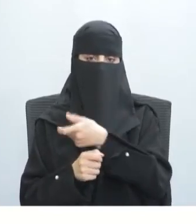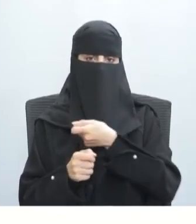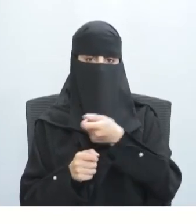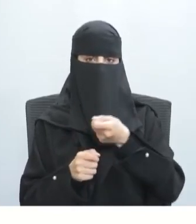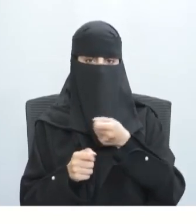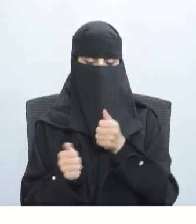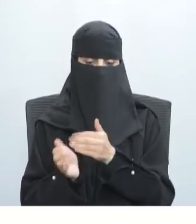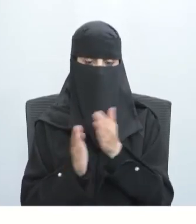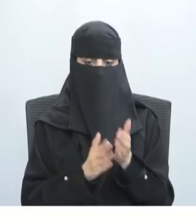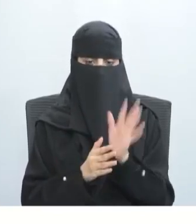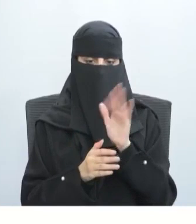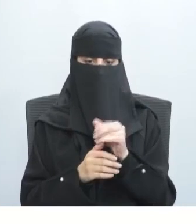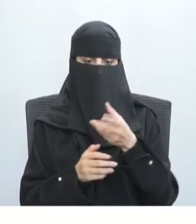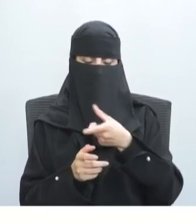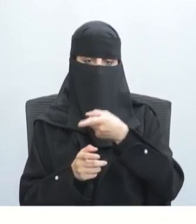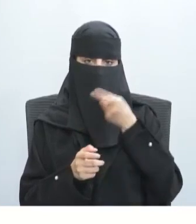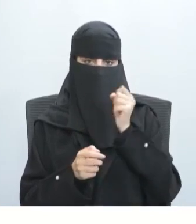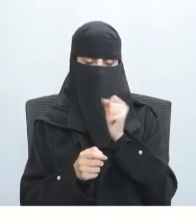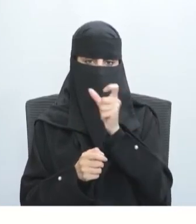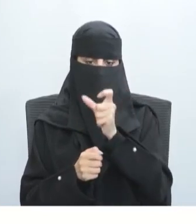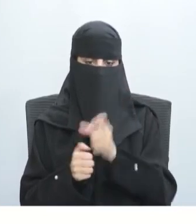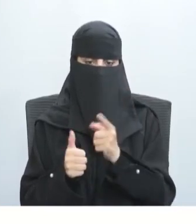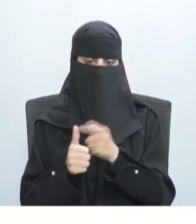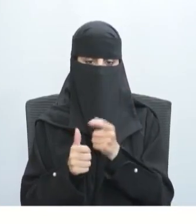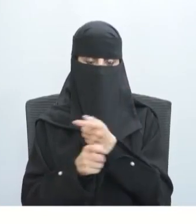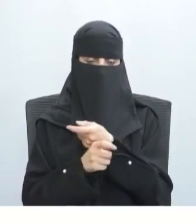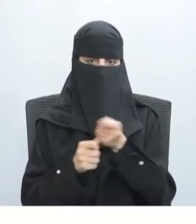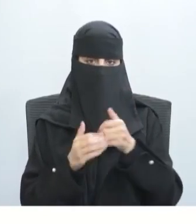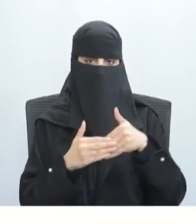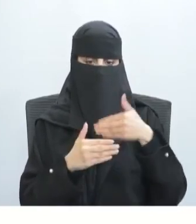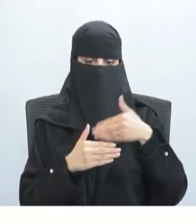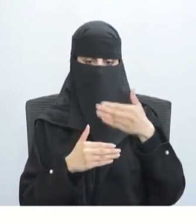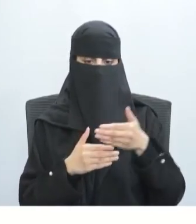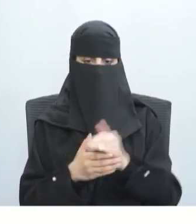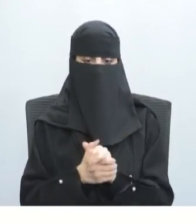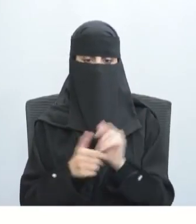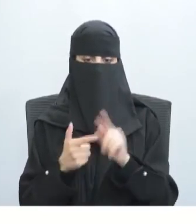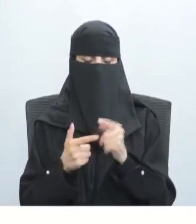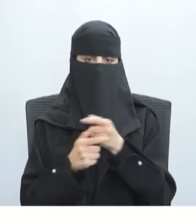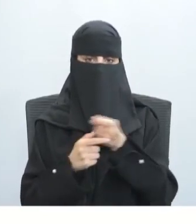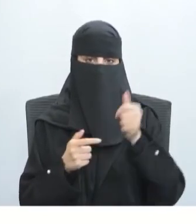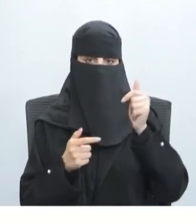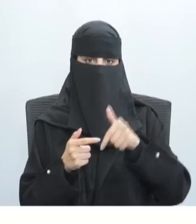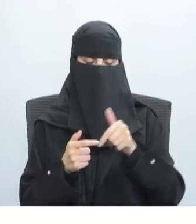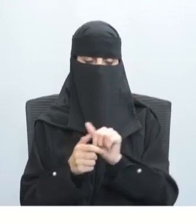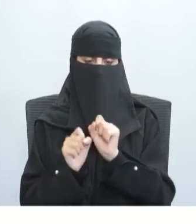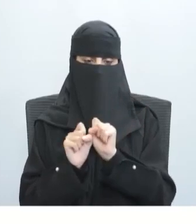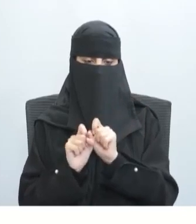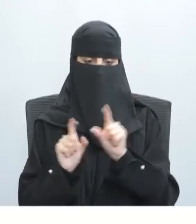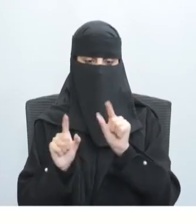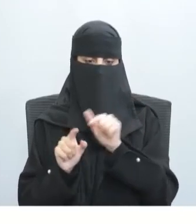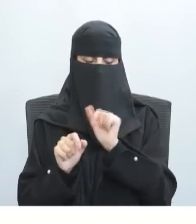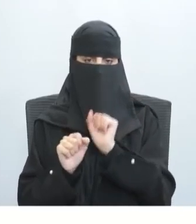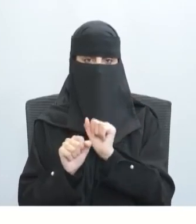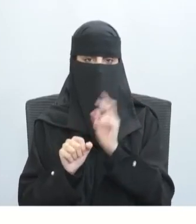ذكرنا ايضا هنالك مفهومين نوعين للقيمه الزمنيه القيمه المستقبليه وال القيمه الحاليه وضحنا ذلك